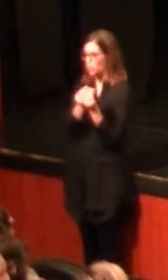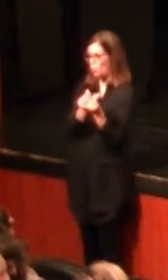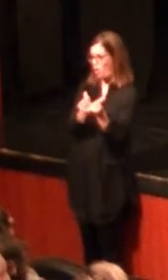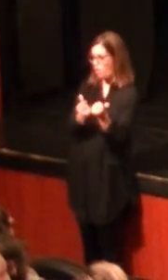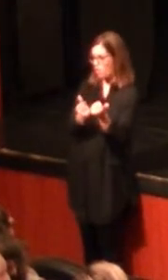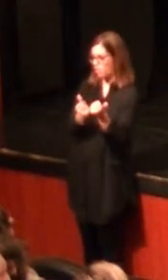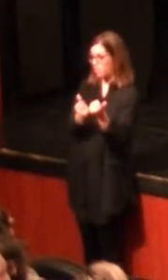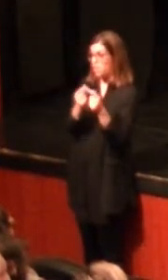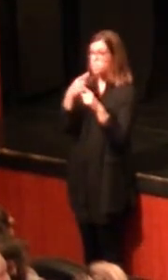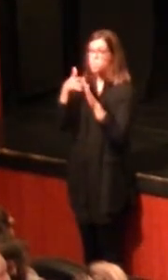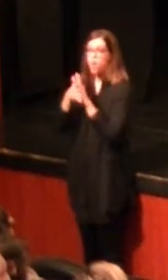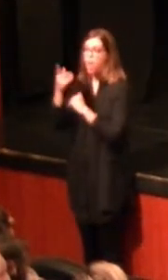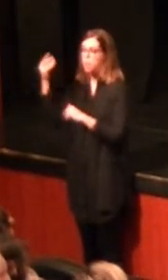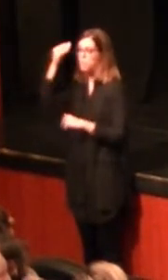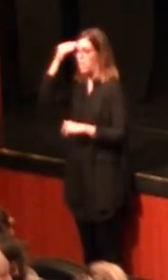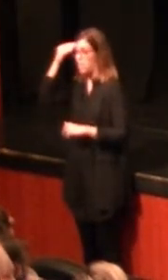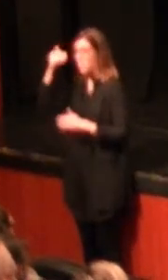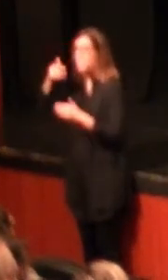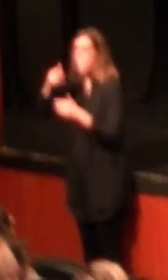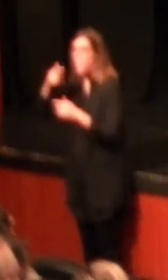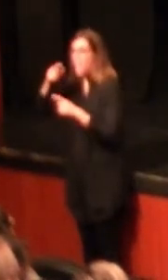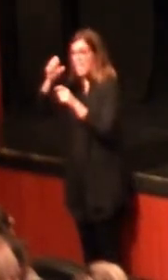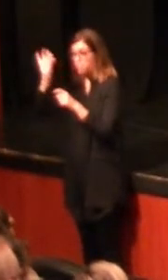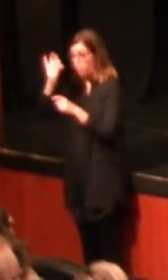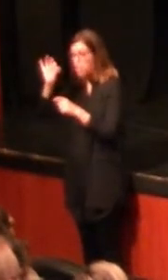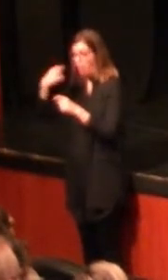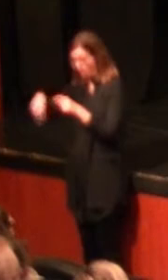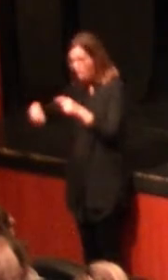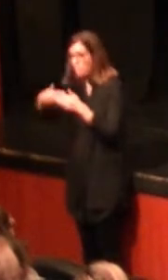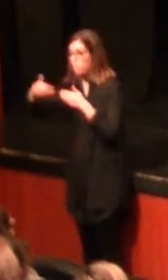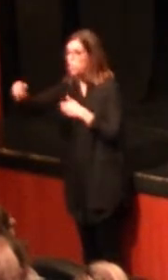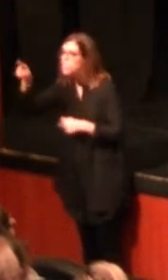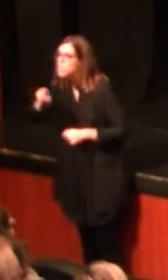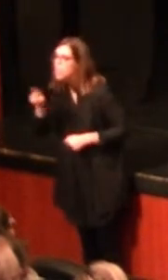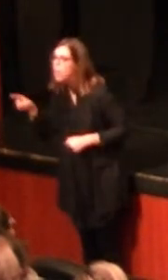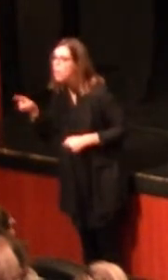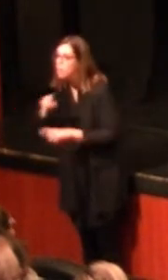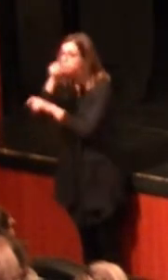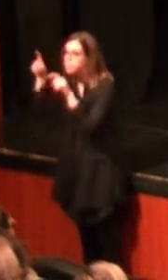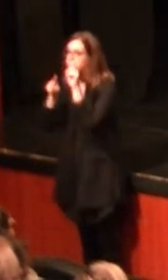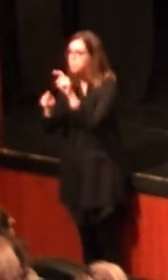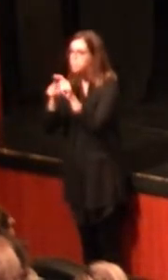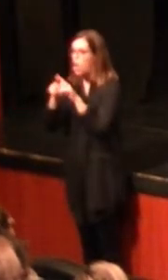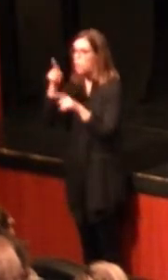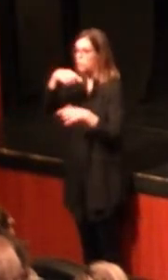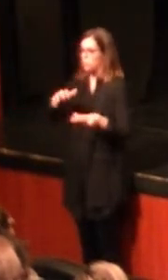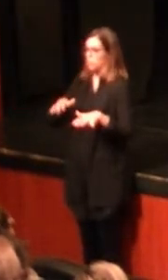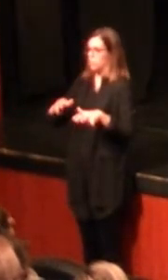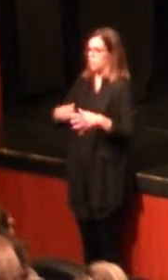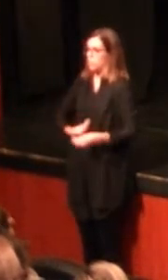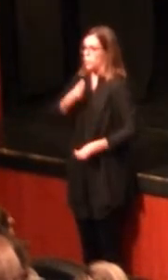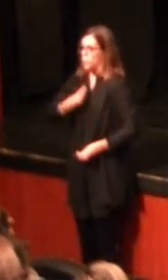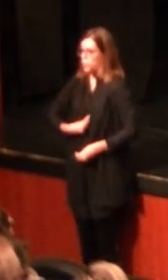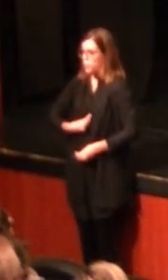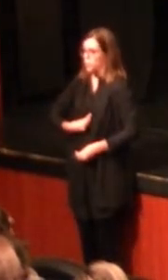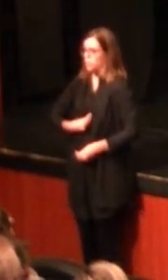té Esprònics Futur. Vale? No sé si aquesta pregunta, aquest títol, hauria fet que vinguéssiu més, que vinguéssiu